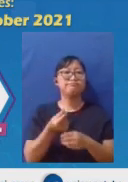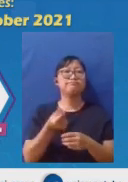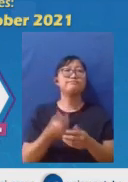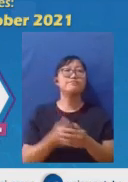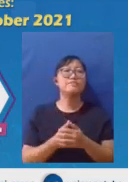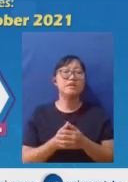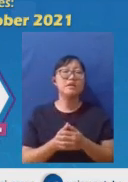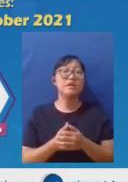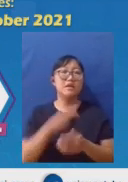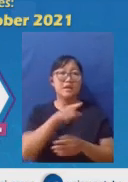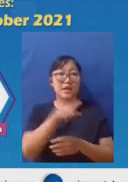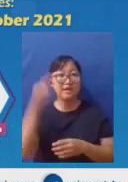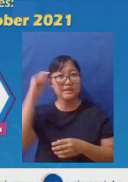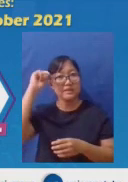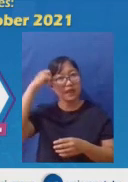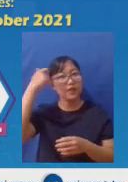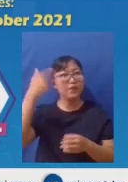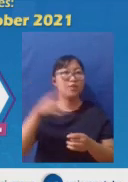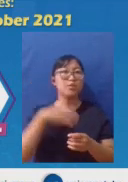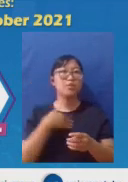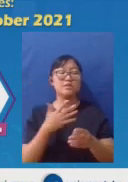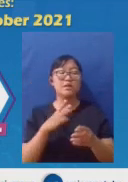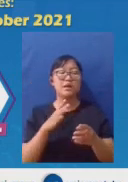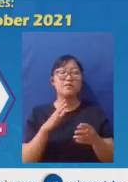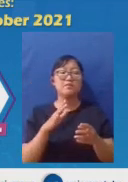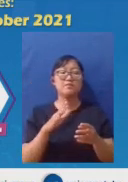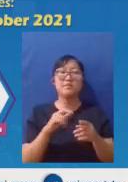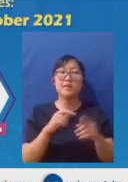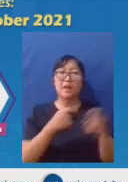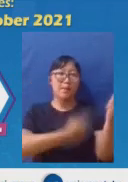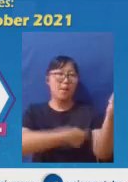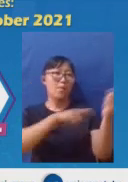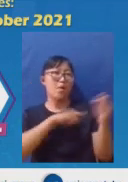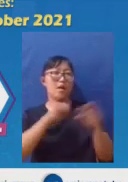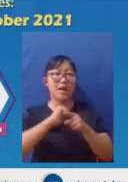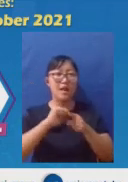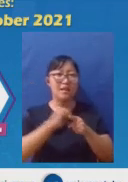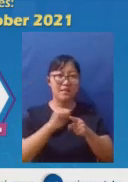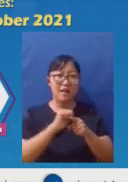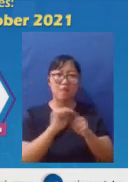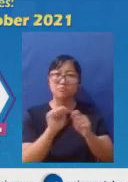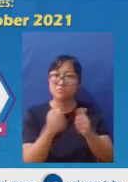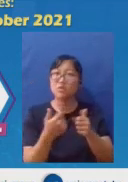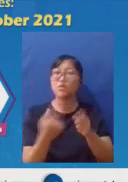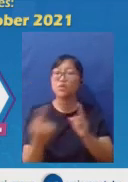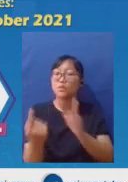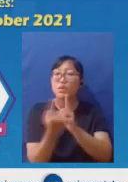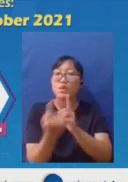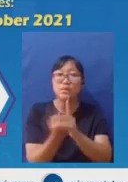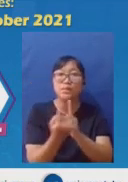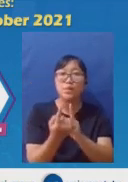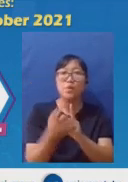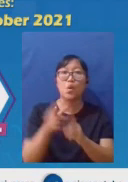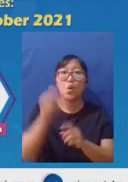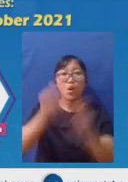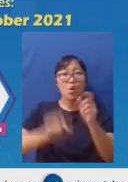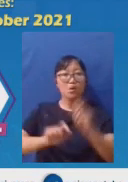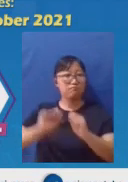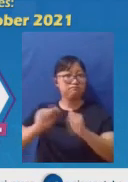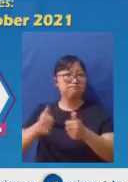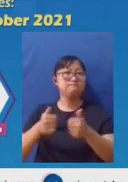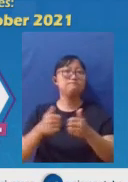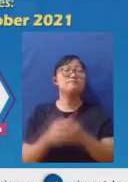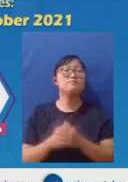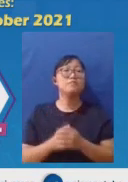skill-nya nih, disponsori nanti ya, akan untuk dipertemukan dengan orang-orang yang tepat untuk update skill-nya, mewujudkan. Ini tidak hanya